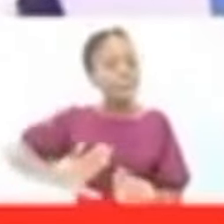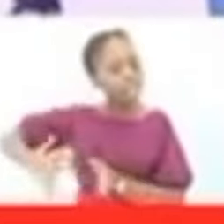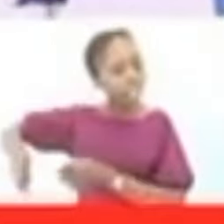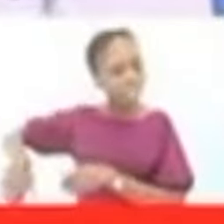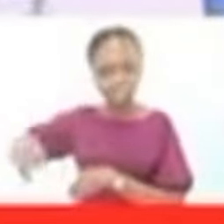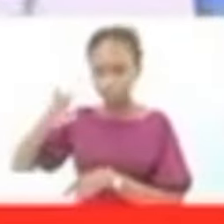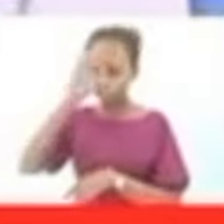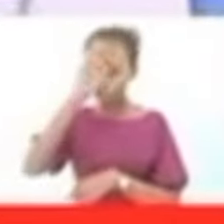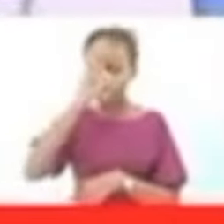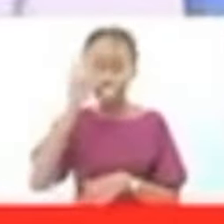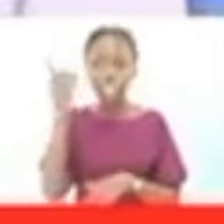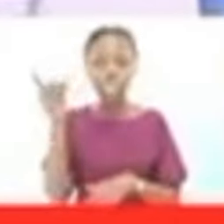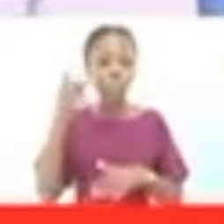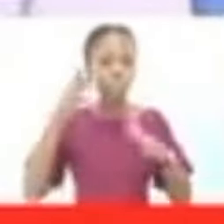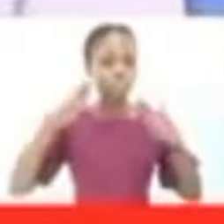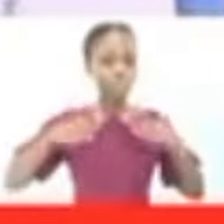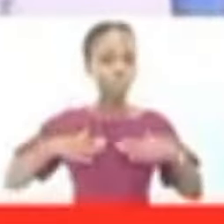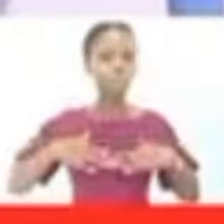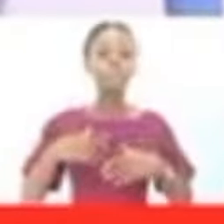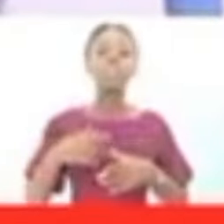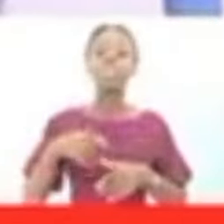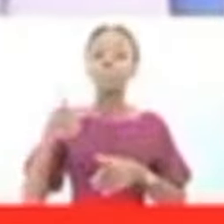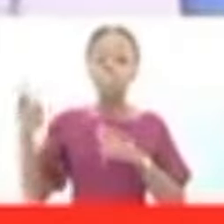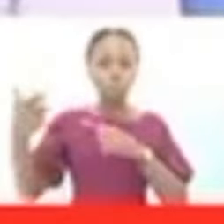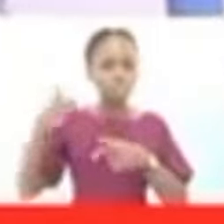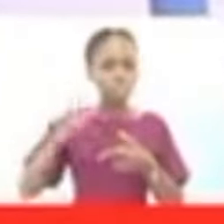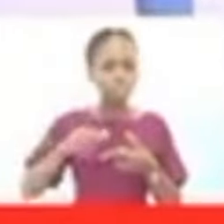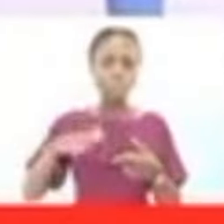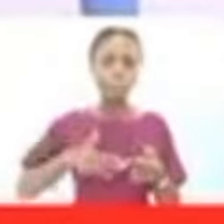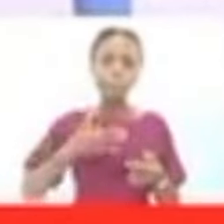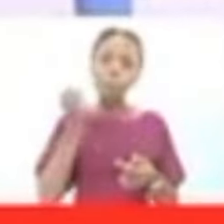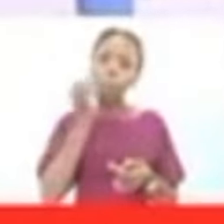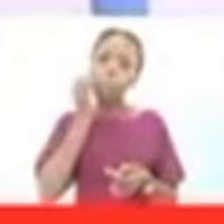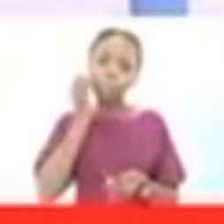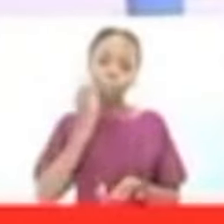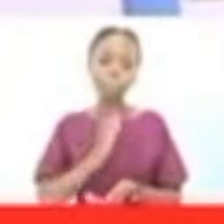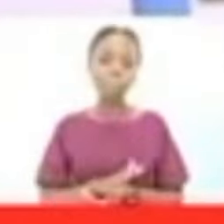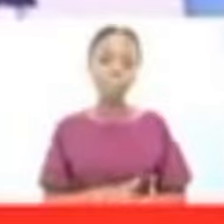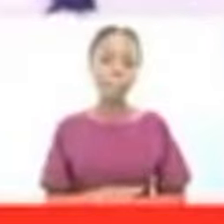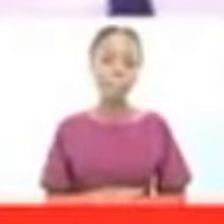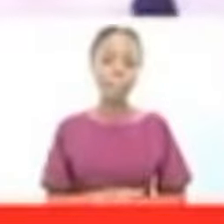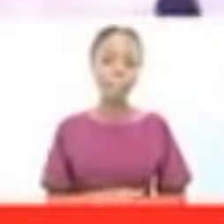Wachana na polisi, nyinyi si mmewahi kuja kwangu?